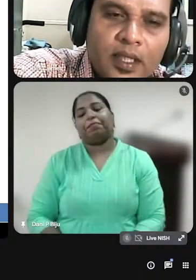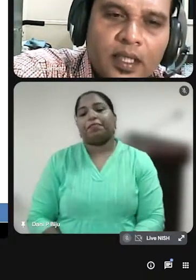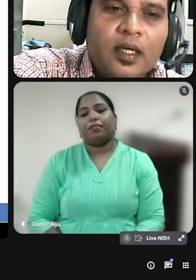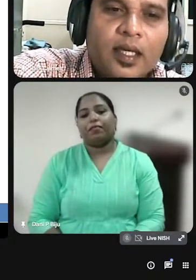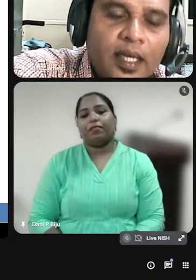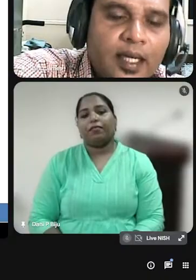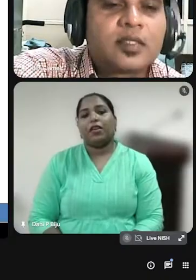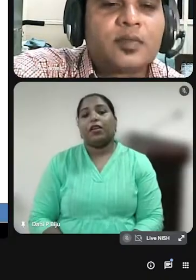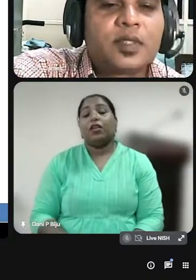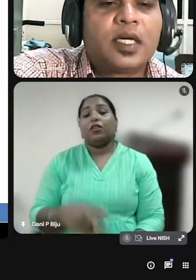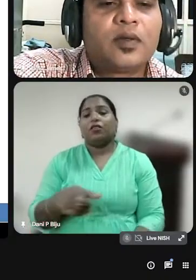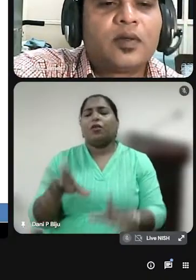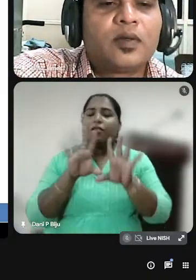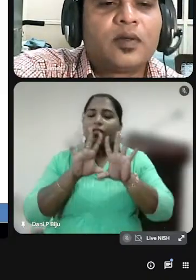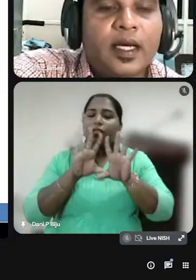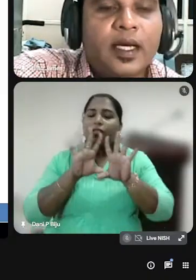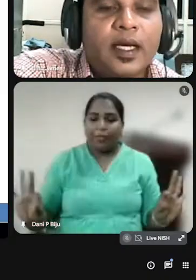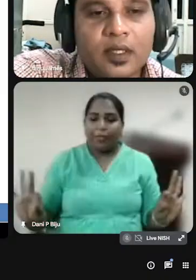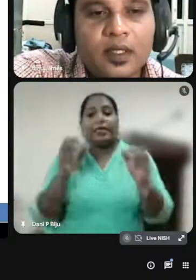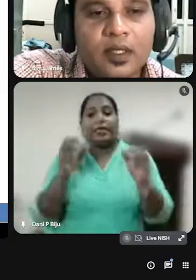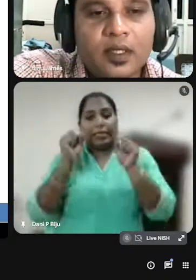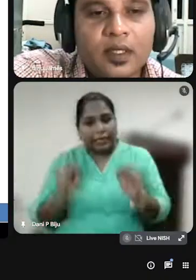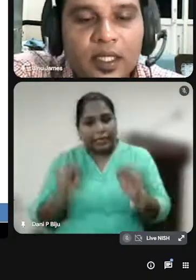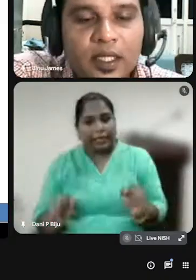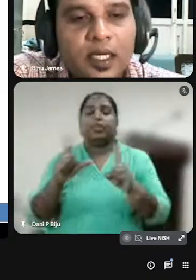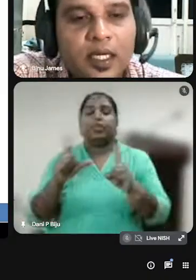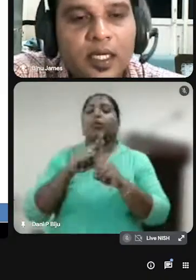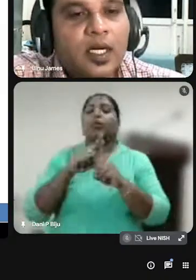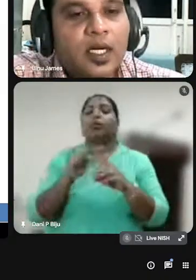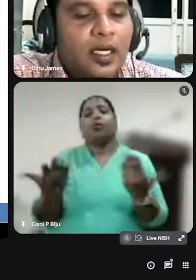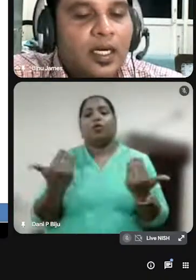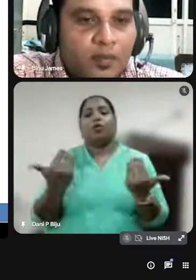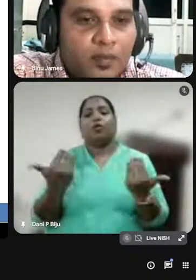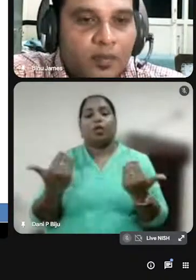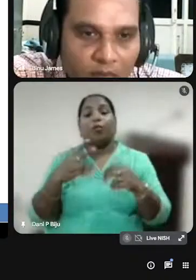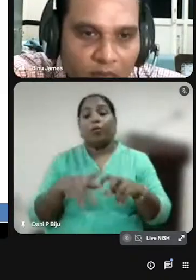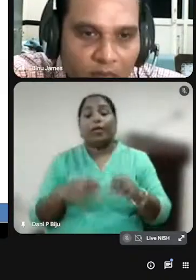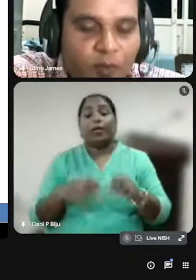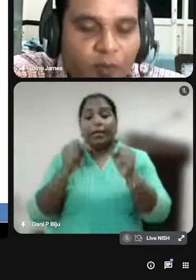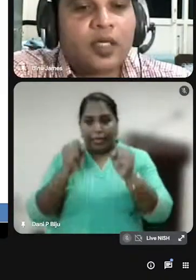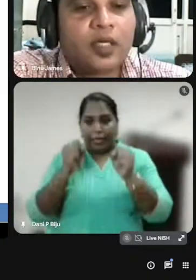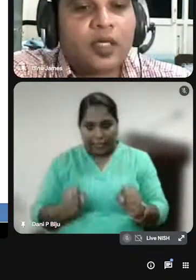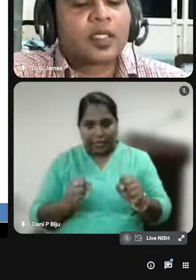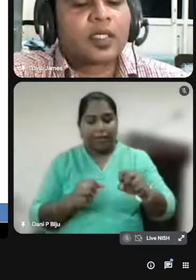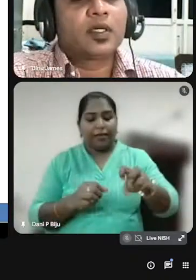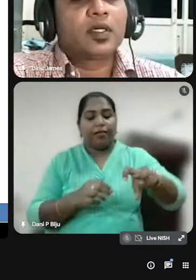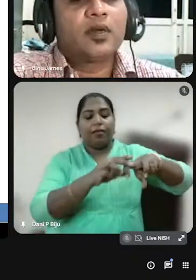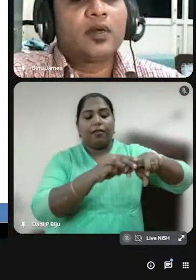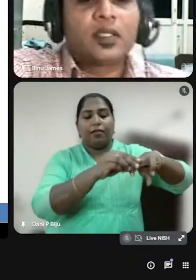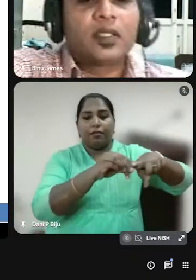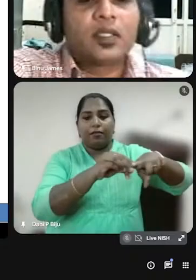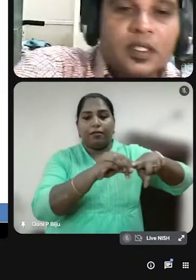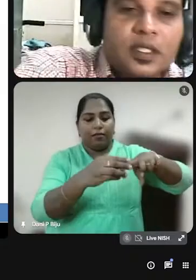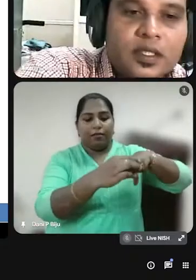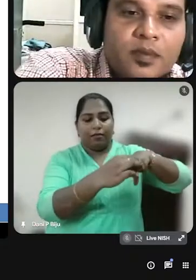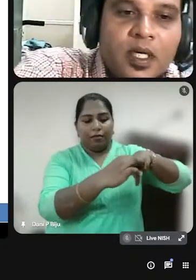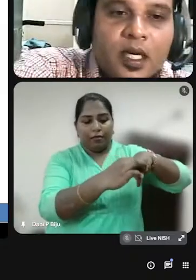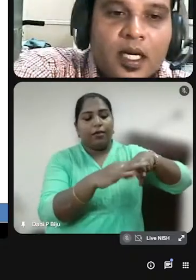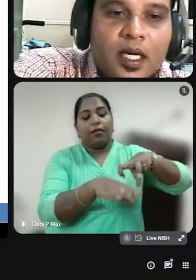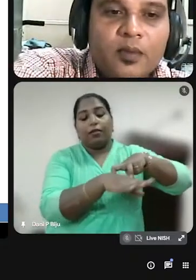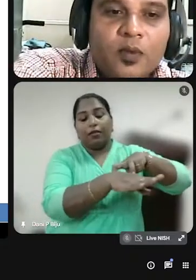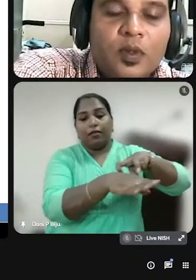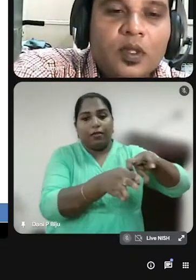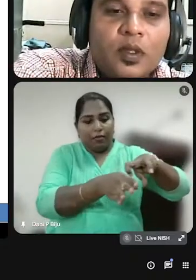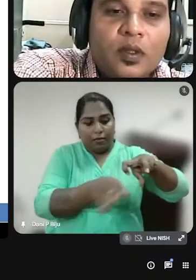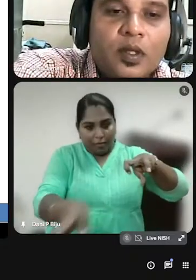ഇരുന്നിട്ട് വളരെ അനായാസം ചെയ്യാവുന്ന ഒരു വ്യായാമമാണിത്. ഇരിക്കുക, കാൽ രണ്ടും പുറത്തേക്ക് വിടർത്തി വെക്കുക. വിടർത്തി വെച്ചതിന് ശേഷം